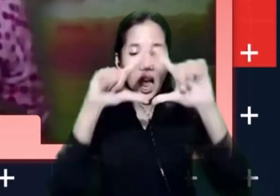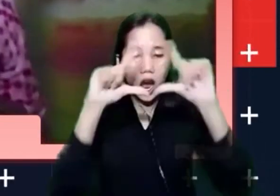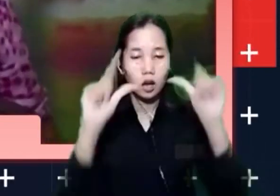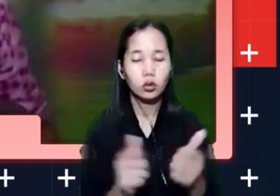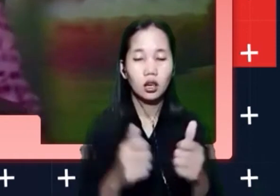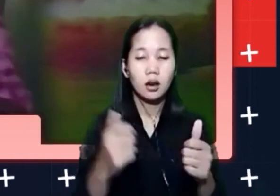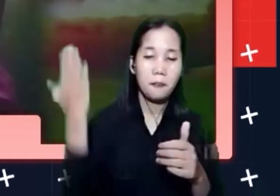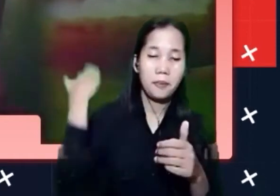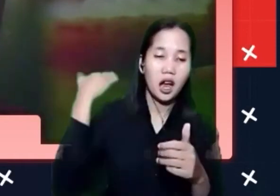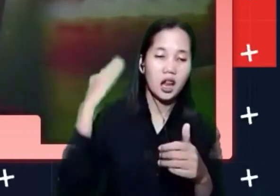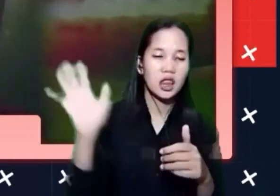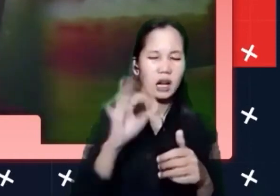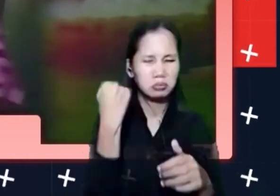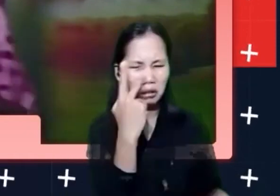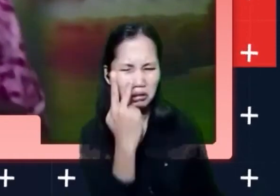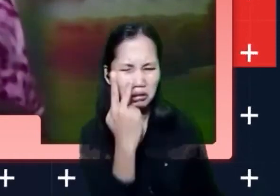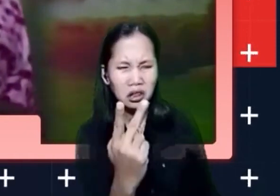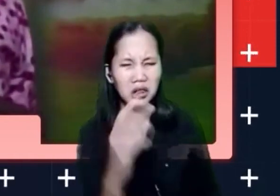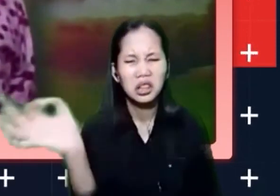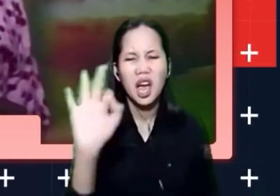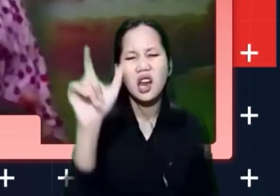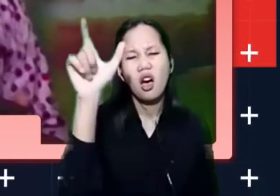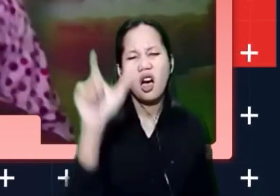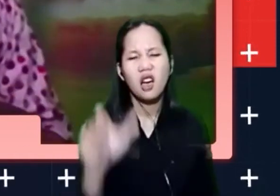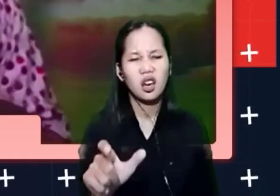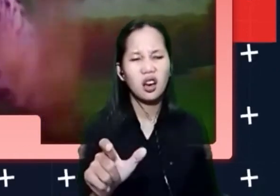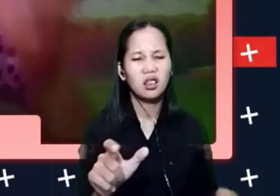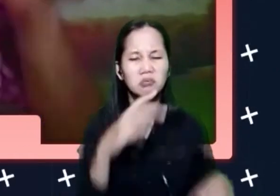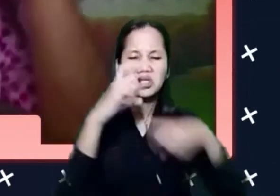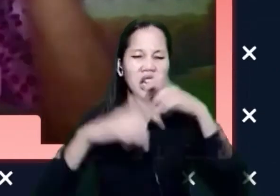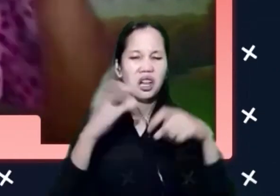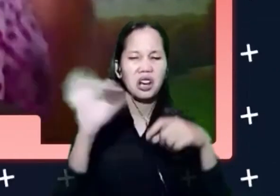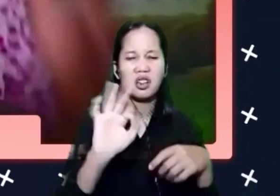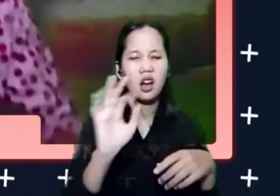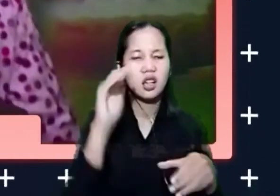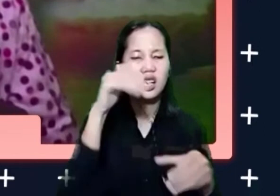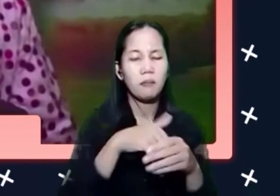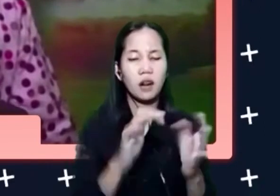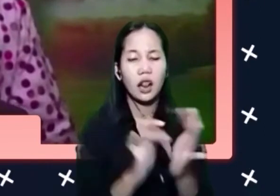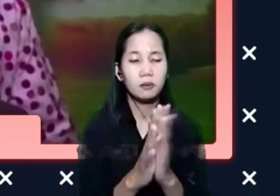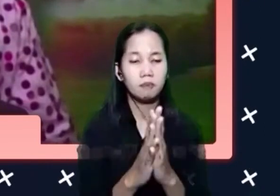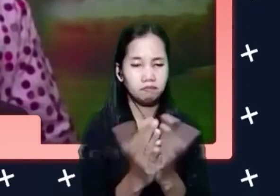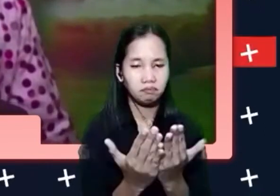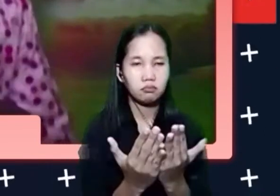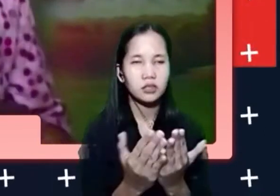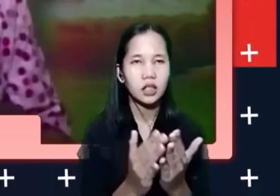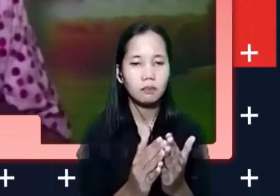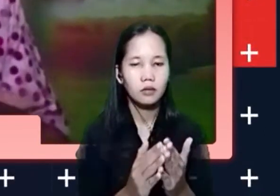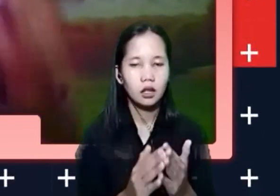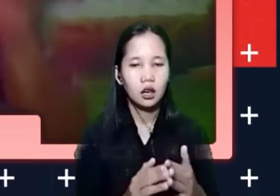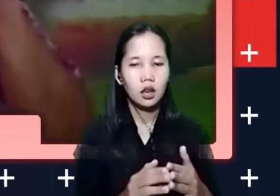dalam Alkitab yang membuktikan akan hal tersebut. Nampak dengan segala keagungannya, tidak ada.